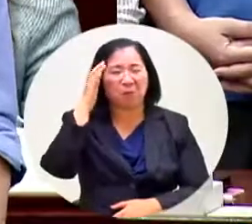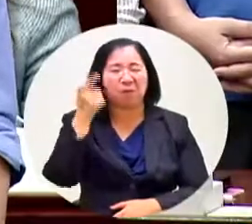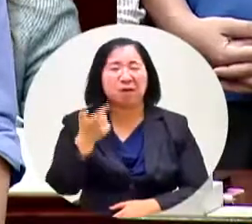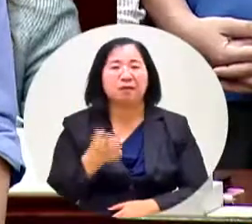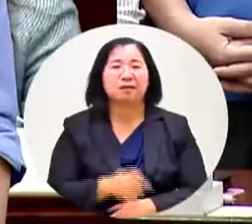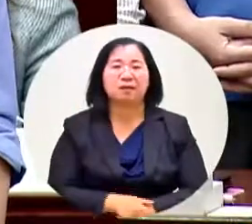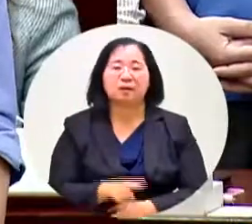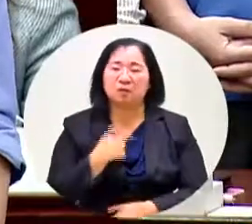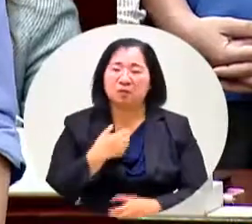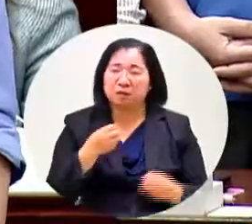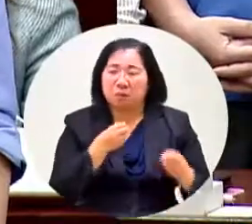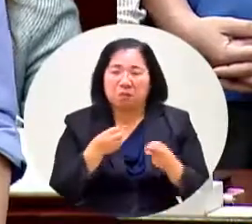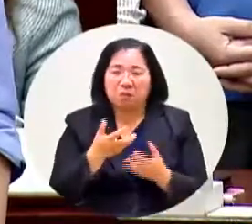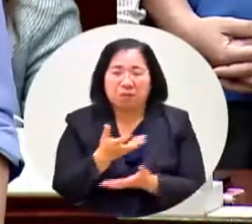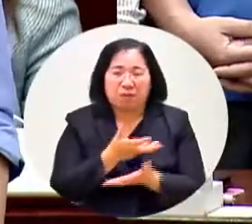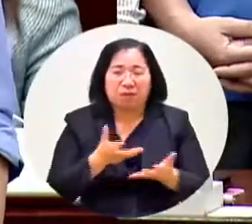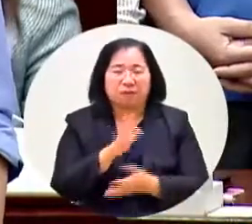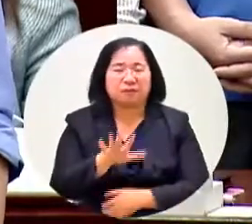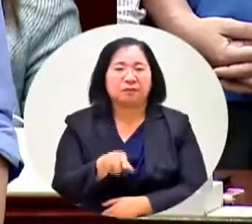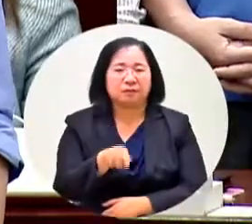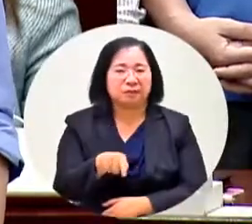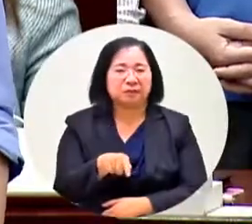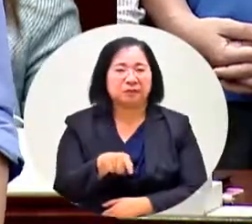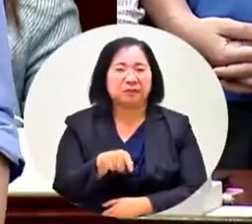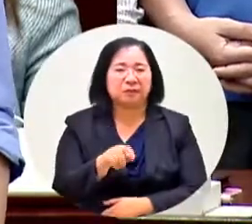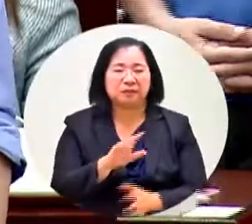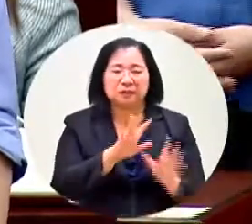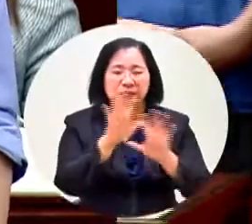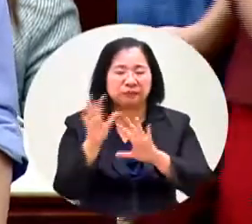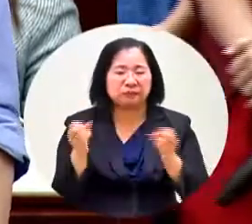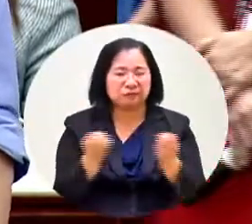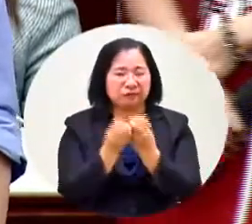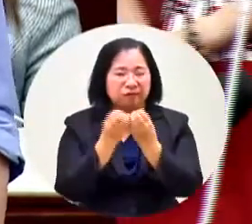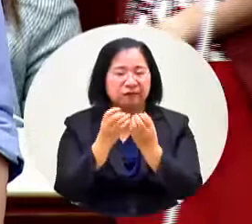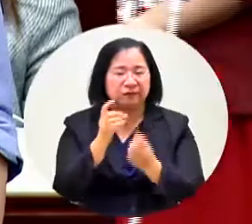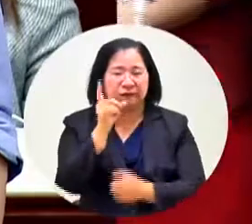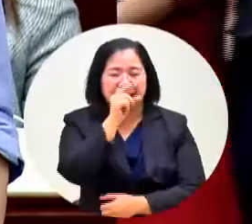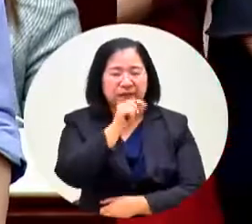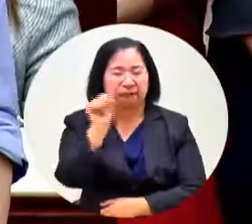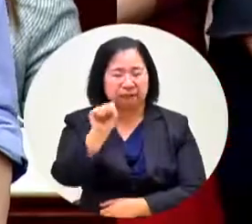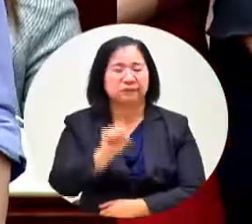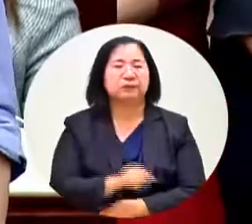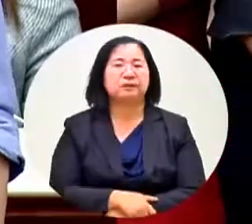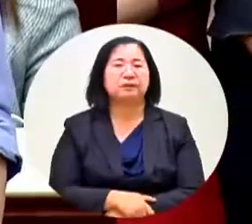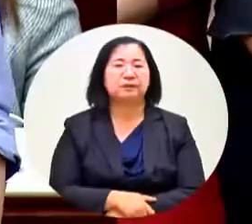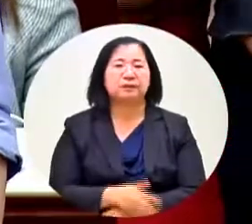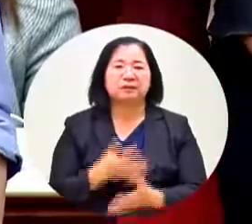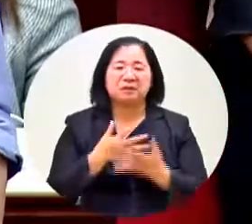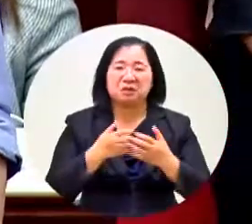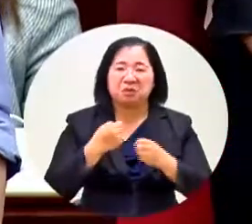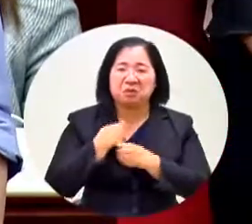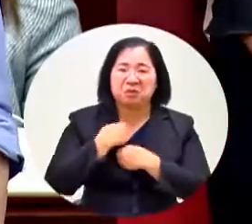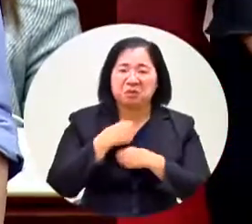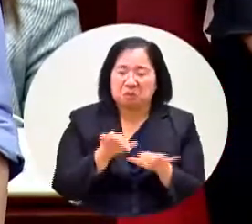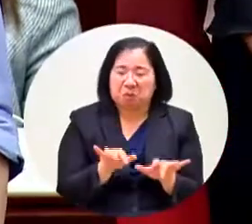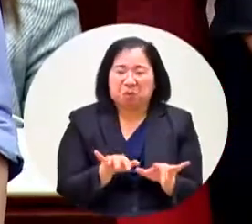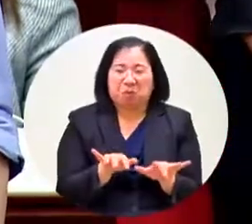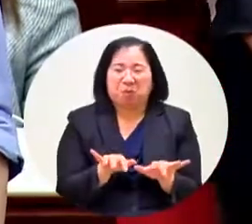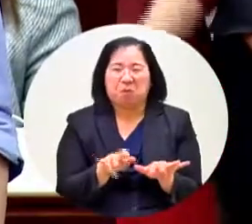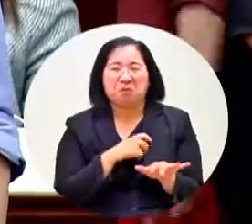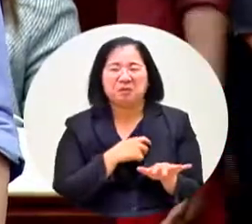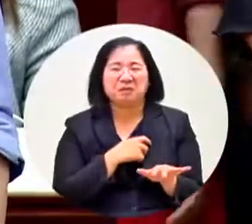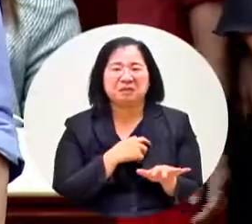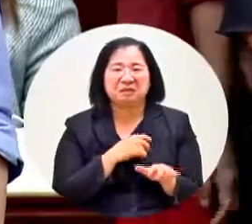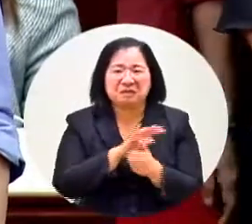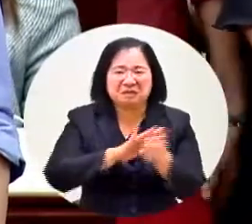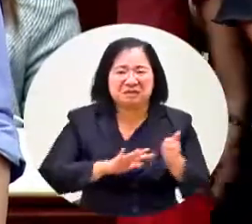长。还有更差的，动不动就威胁人家家人，威胁人家的家人，威胁人家的小孩子，啊，